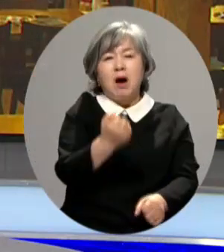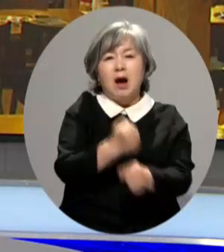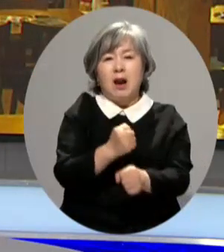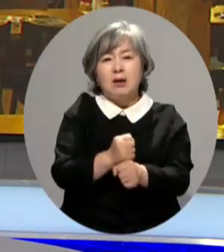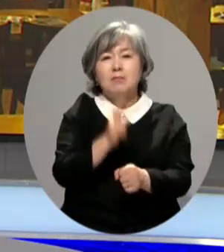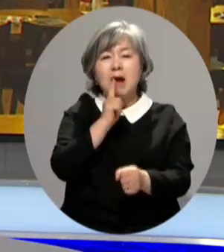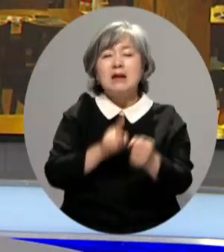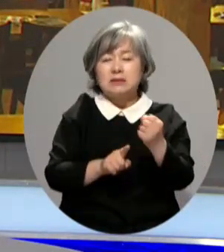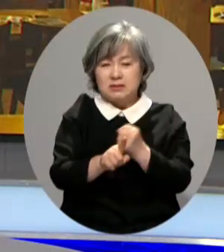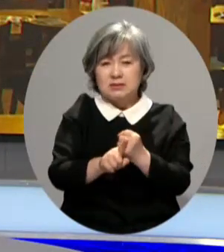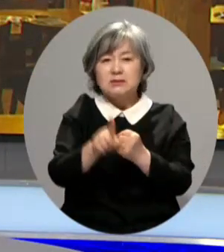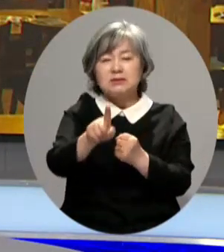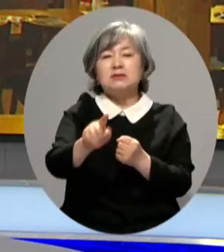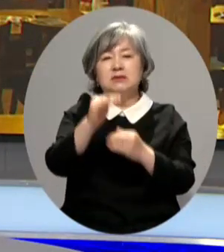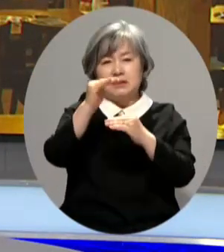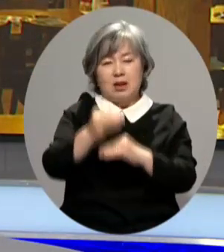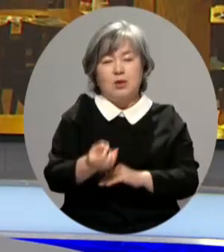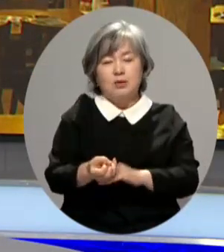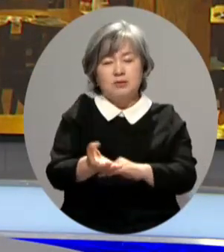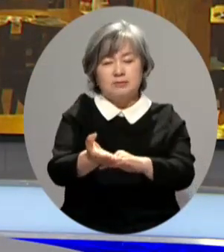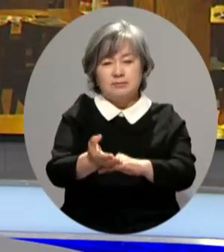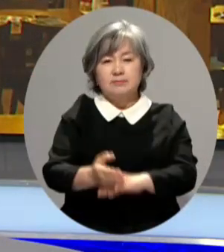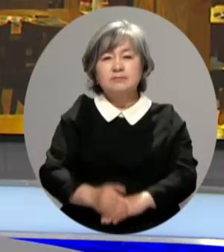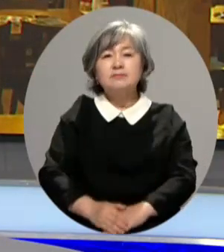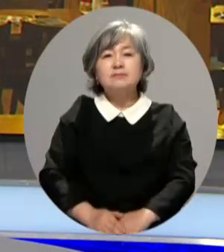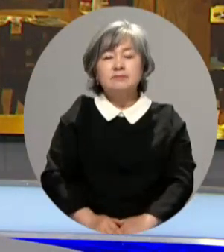있습니다 고차원 기자의 보도입니다